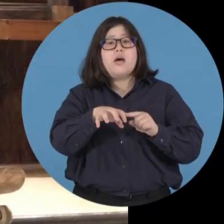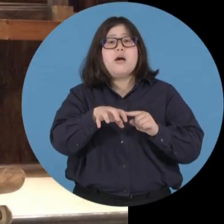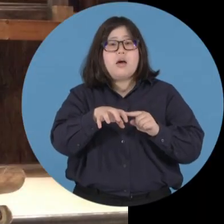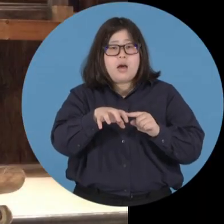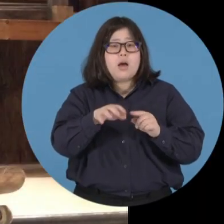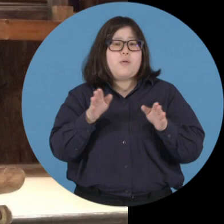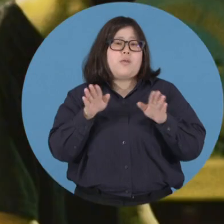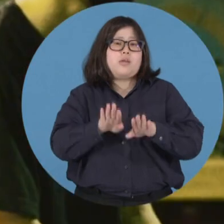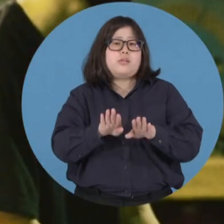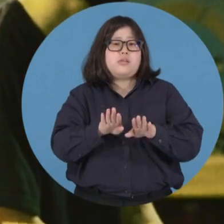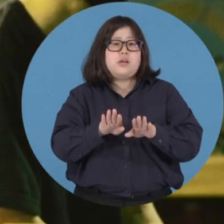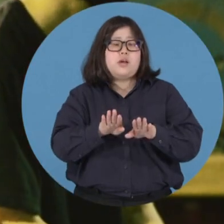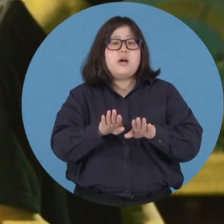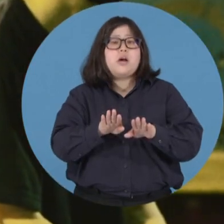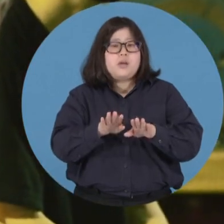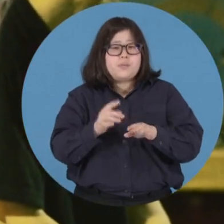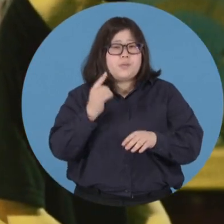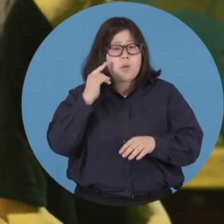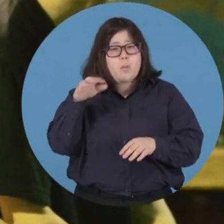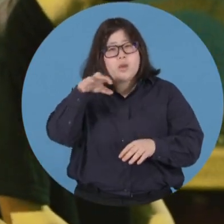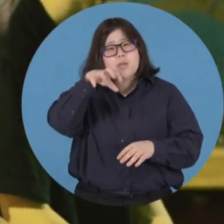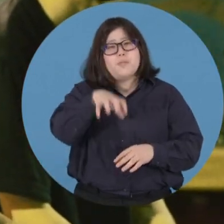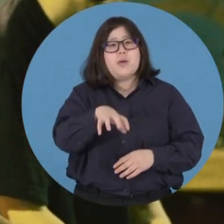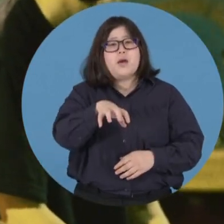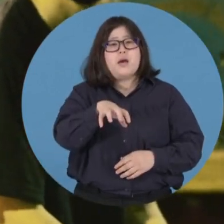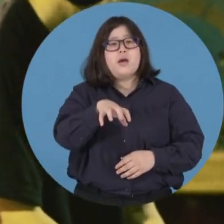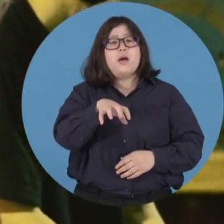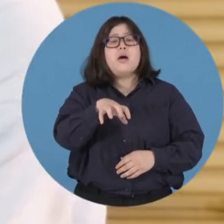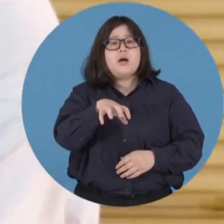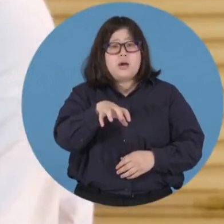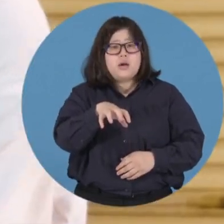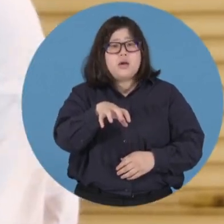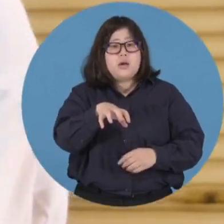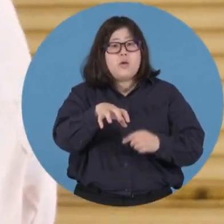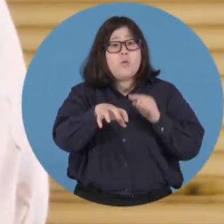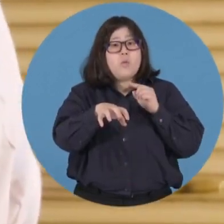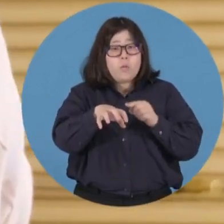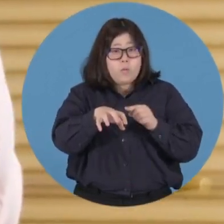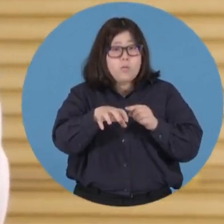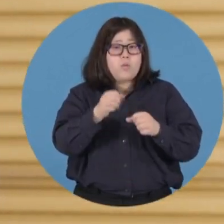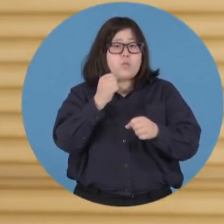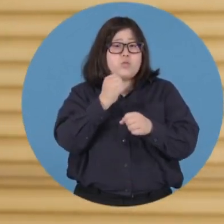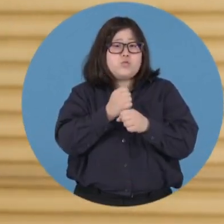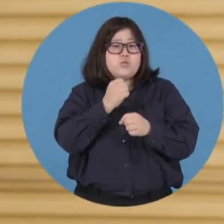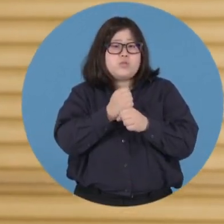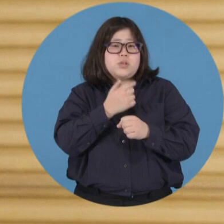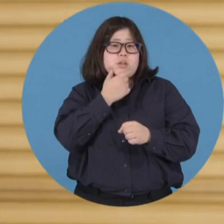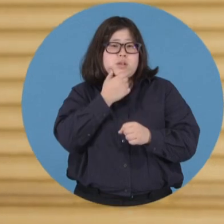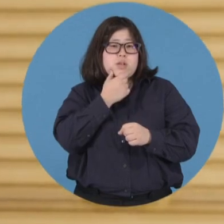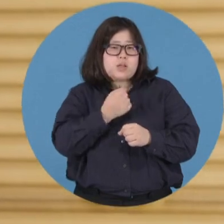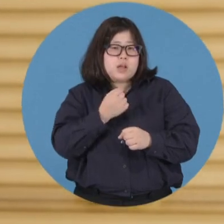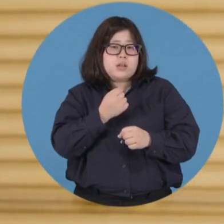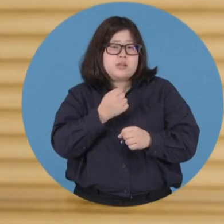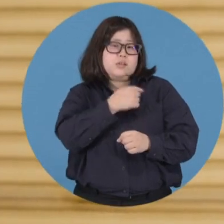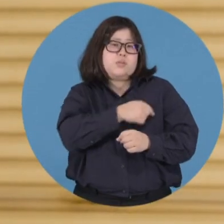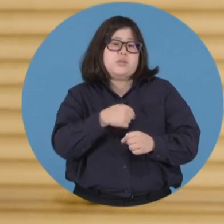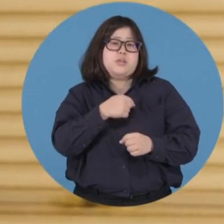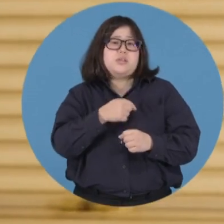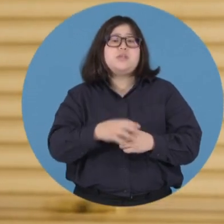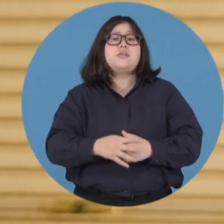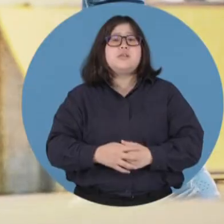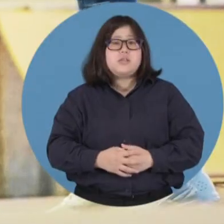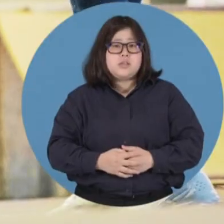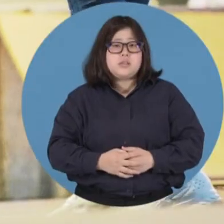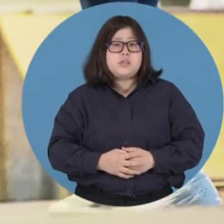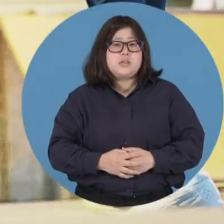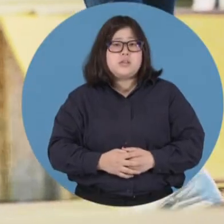はなくなっちゃってんです。 思い出の場所だったんですけどね、なくなっちゃって、そういう思い出の場所が僕らも作れればいいなっ